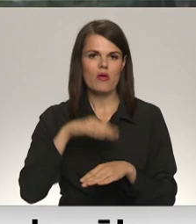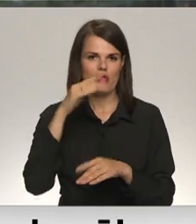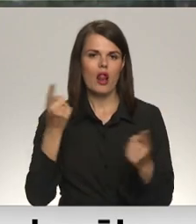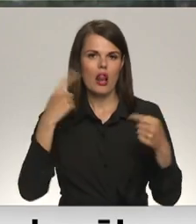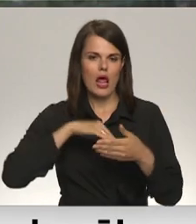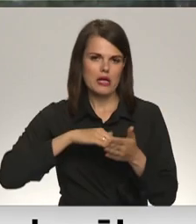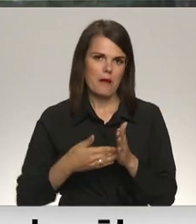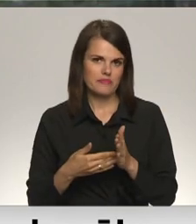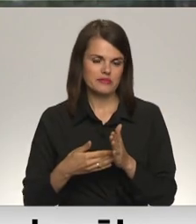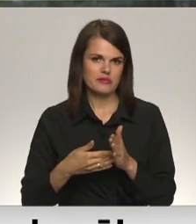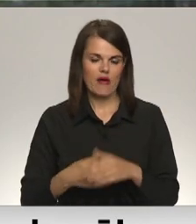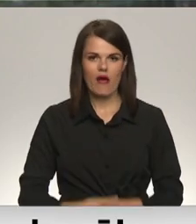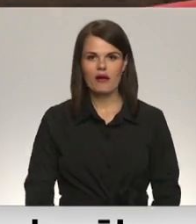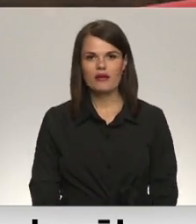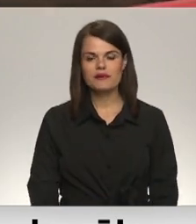vairāk Vitāna Strate.